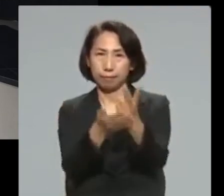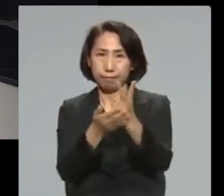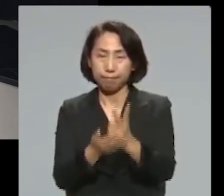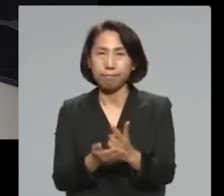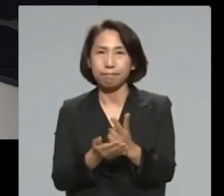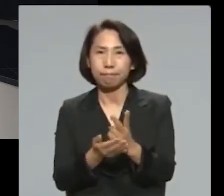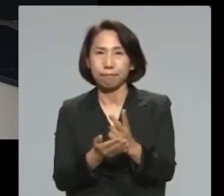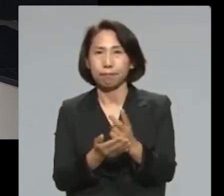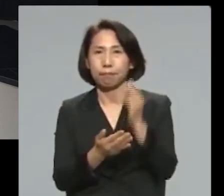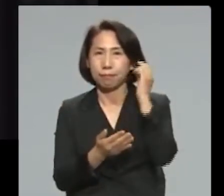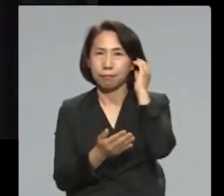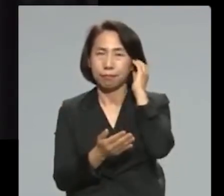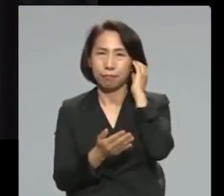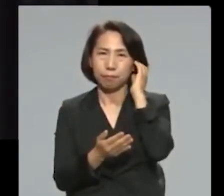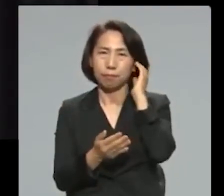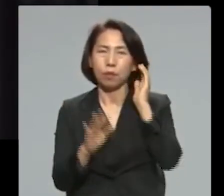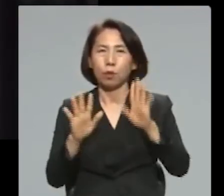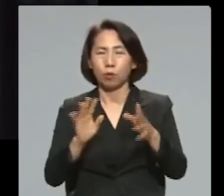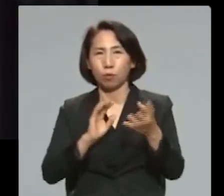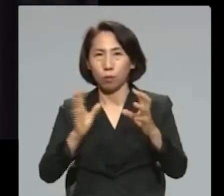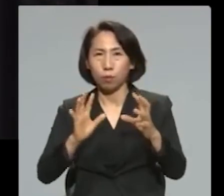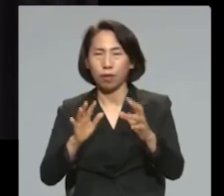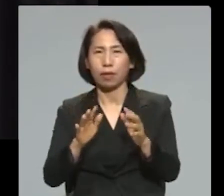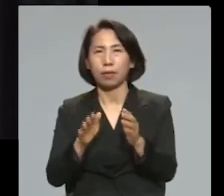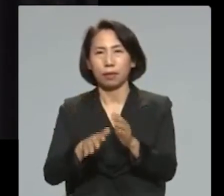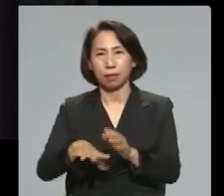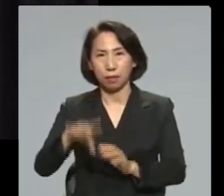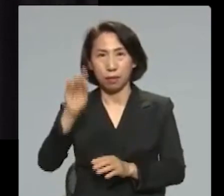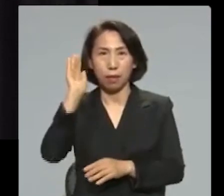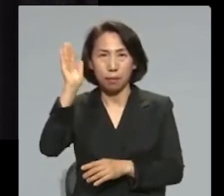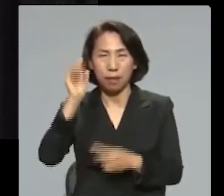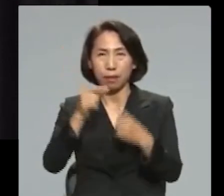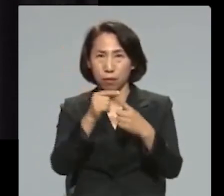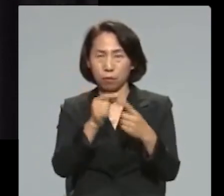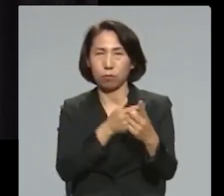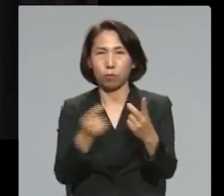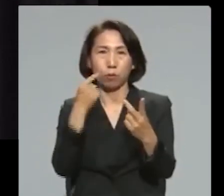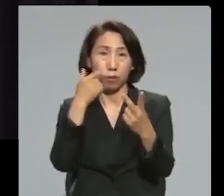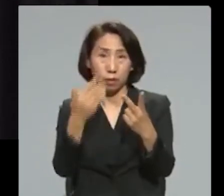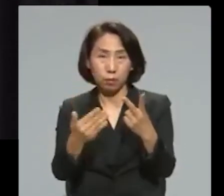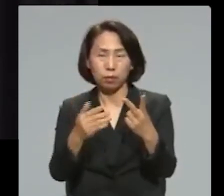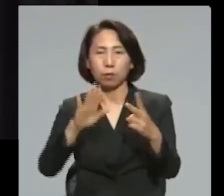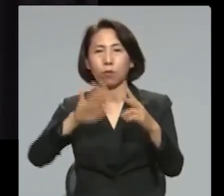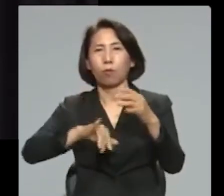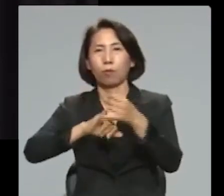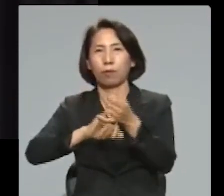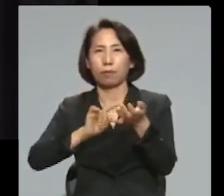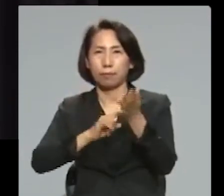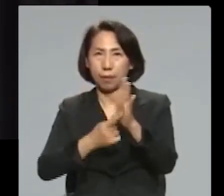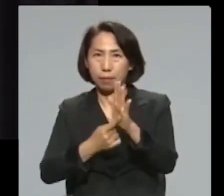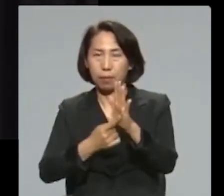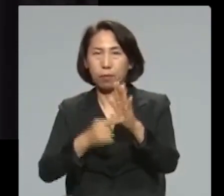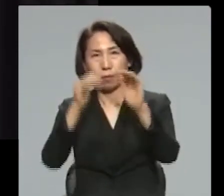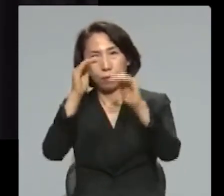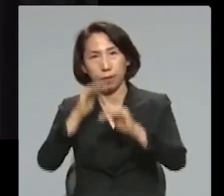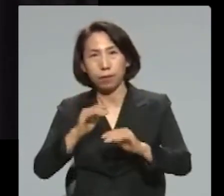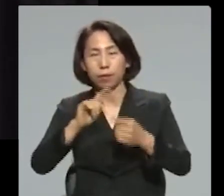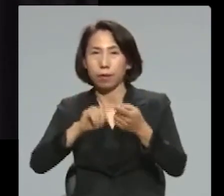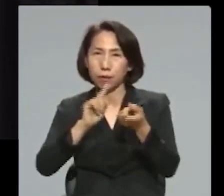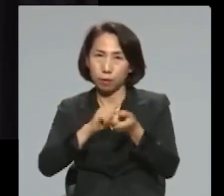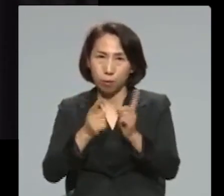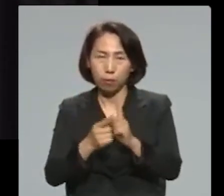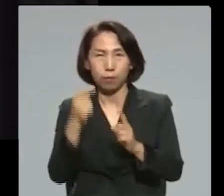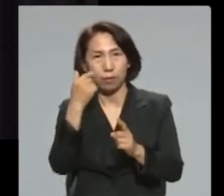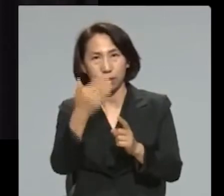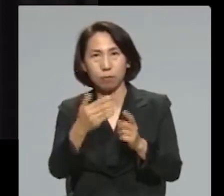참석했습니다. 오늘 토론회는 후보자의 시작 발언과 공통 질문에 이어 공약 발표와 공약에 대한 후보 간의 개별